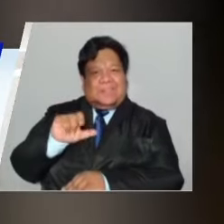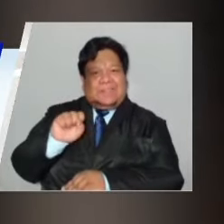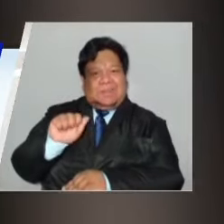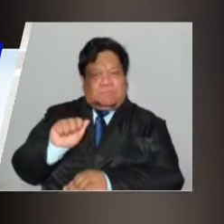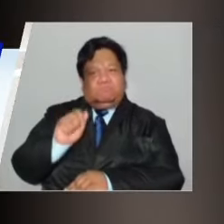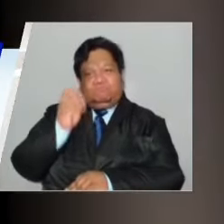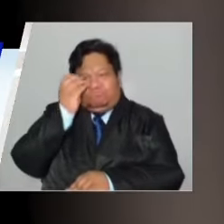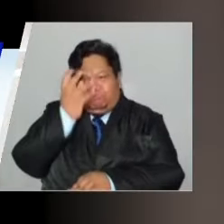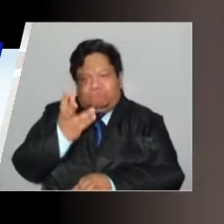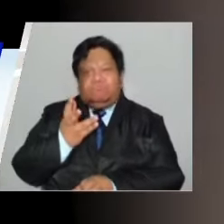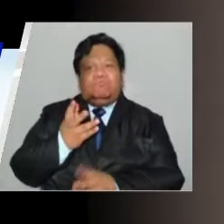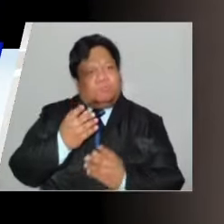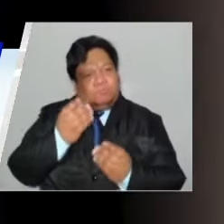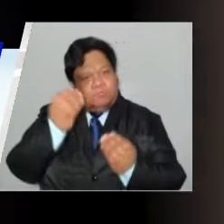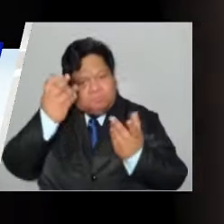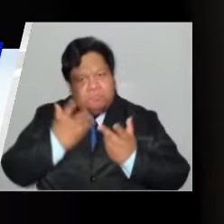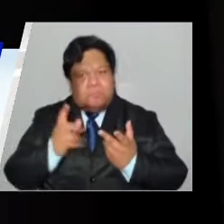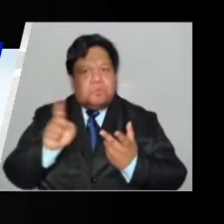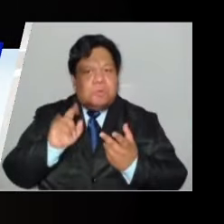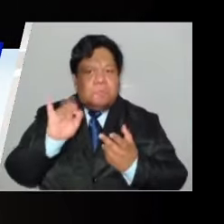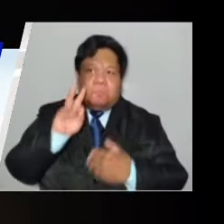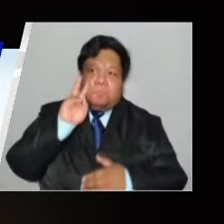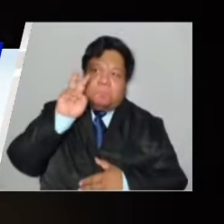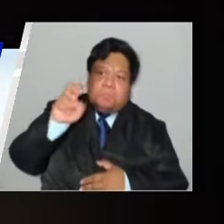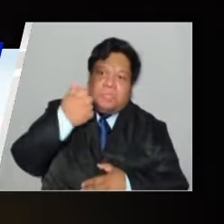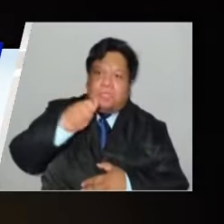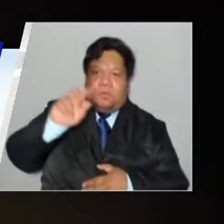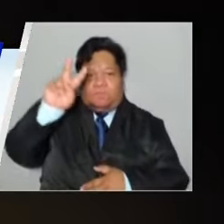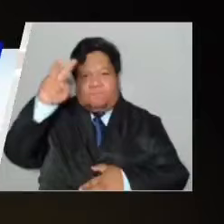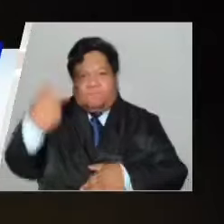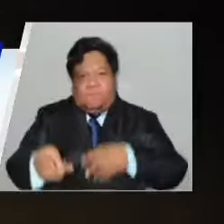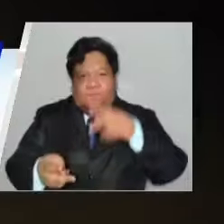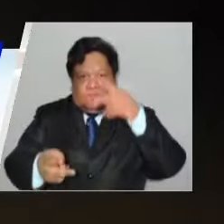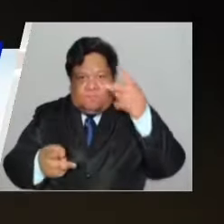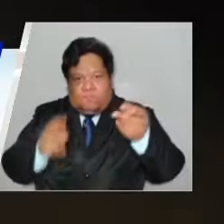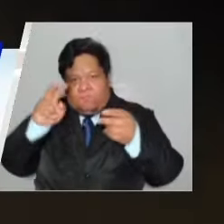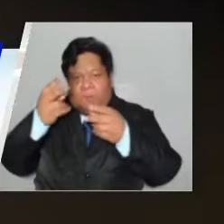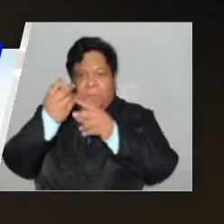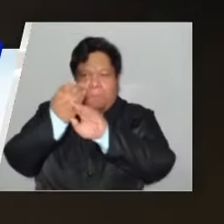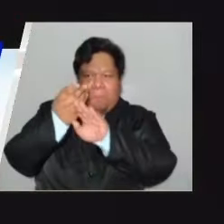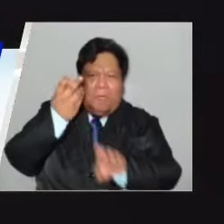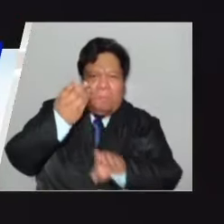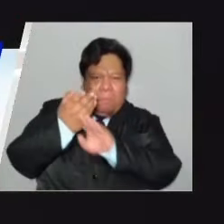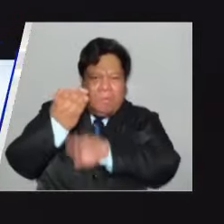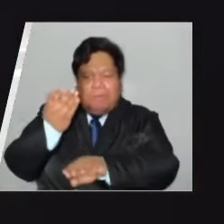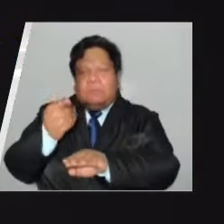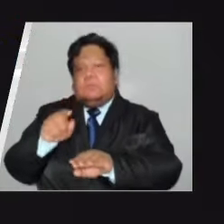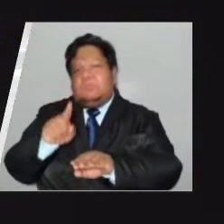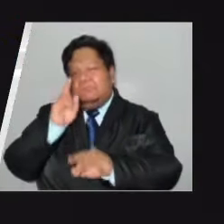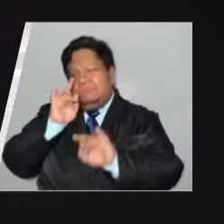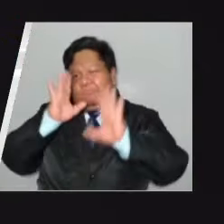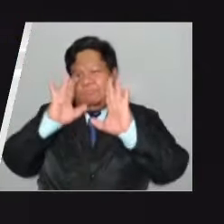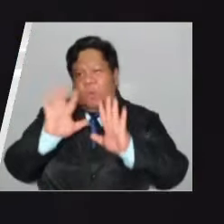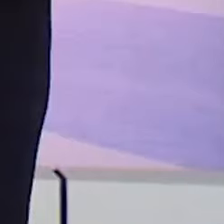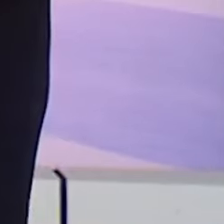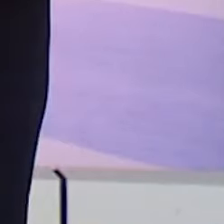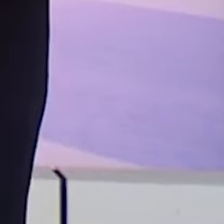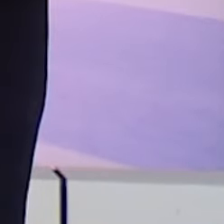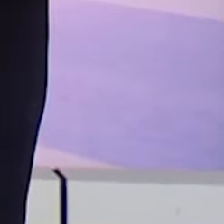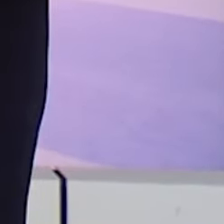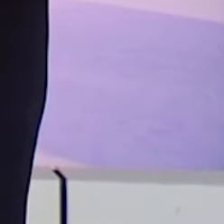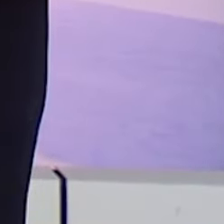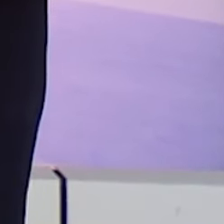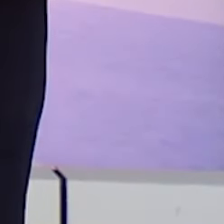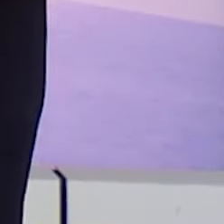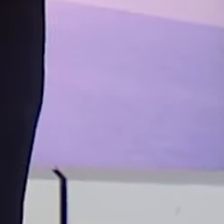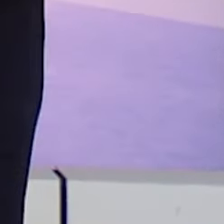otoridad sakaling makakita ng nahulog na debris. Posibleng mapanganib ito, kaya huwag pong lapitan o hawakan.